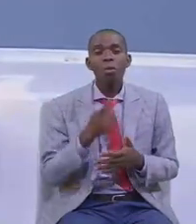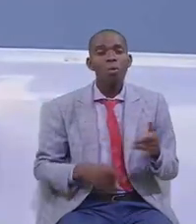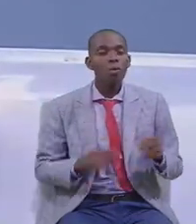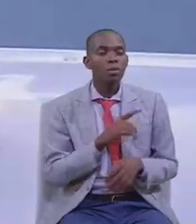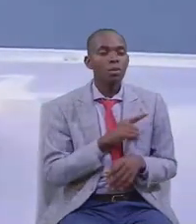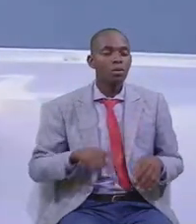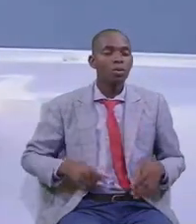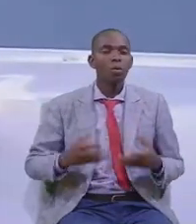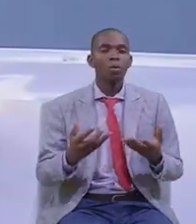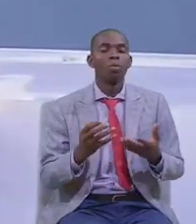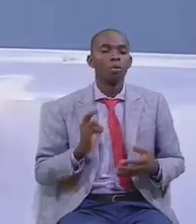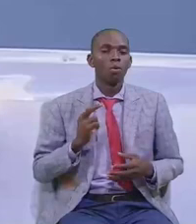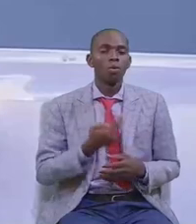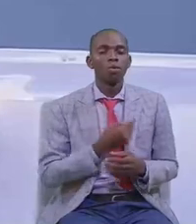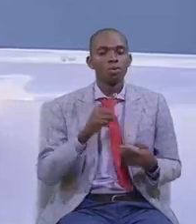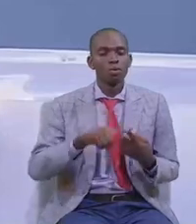nous.